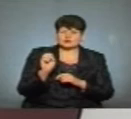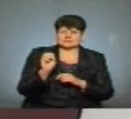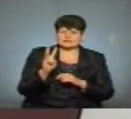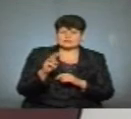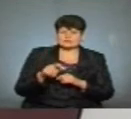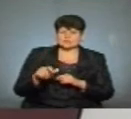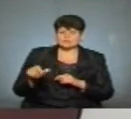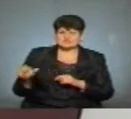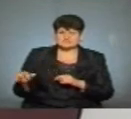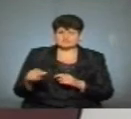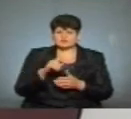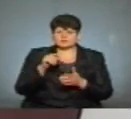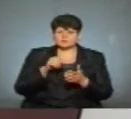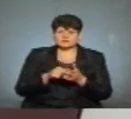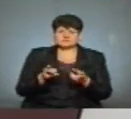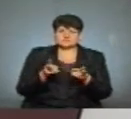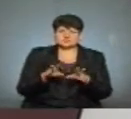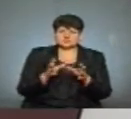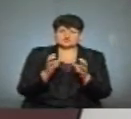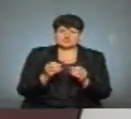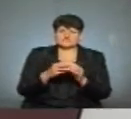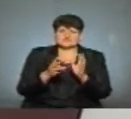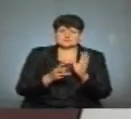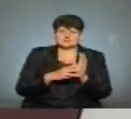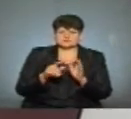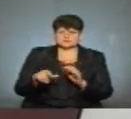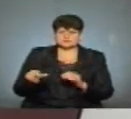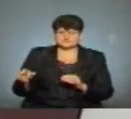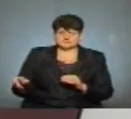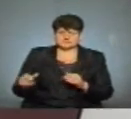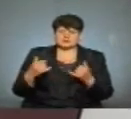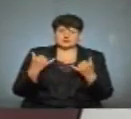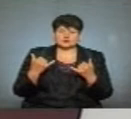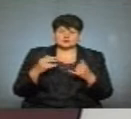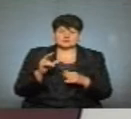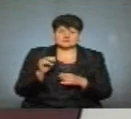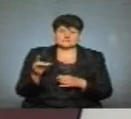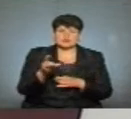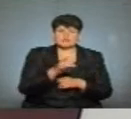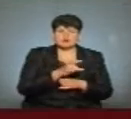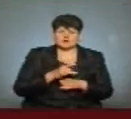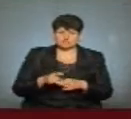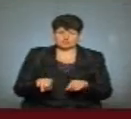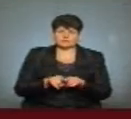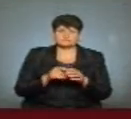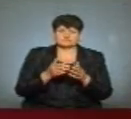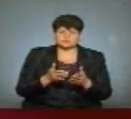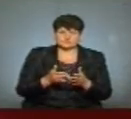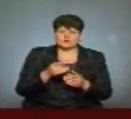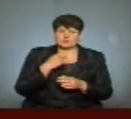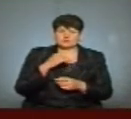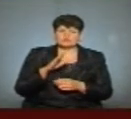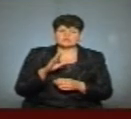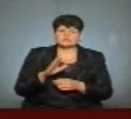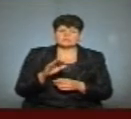11113 осіб. Під підозрою залишаються ще 18 осіб. На сьогодні статистика по районах виглядає так. За словами